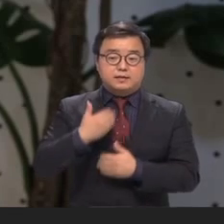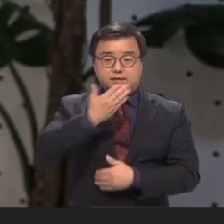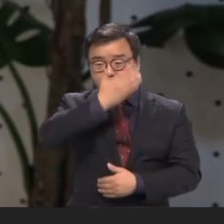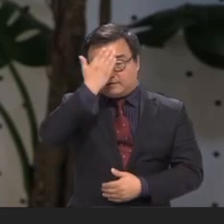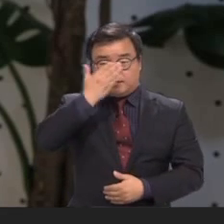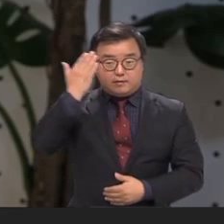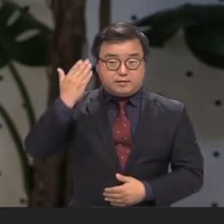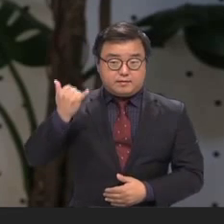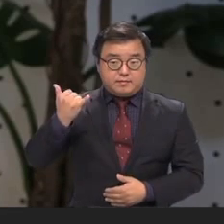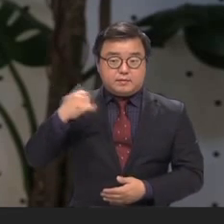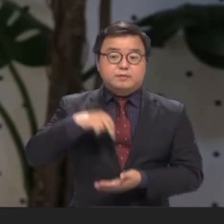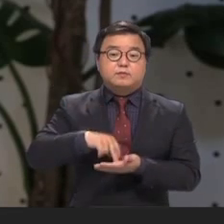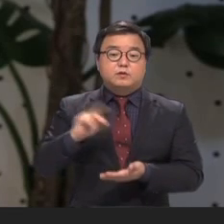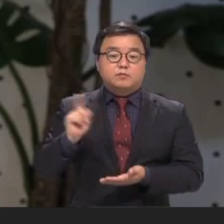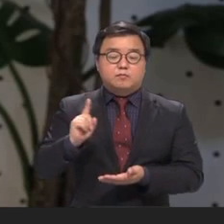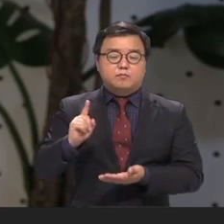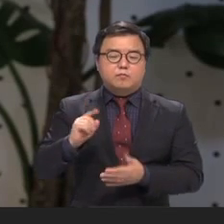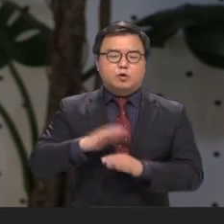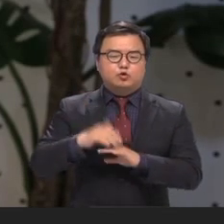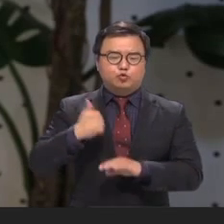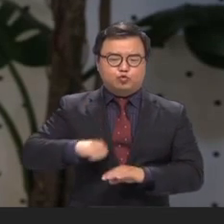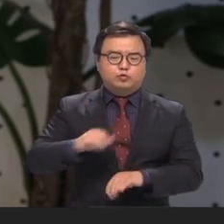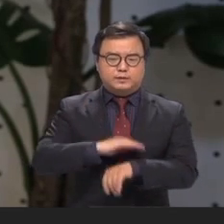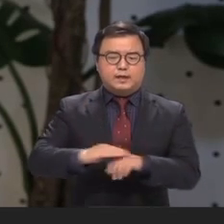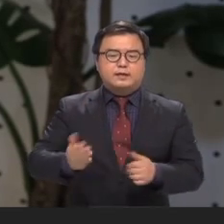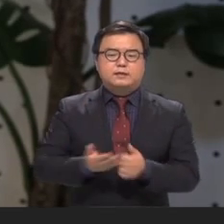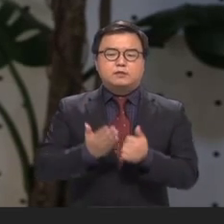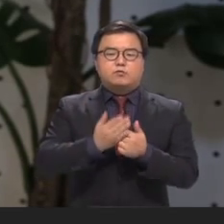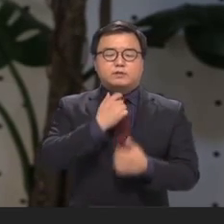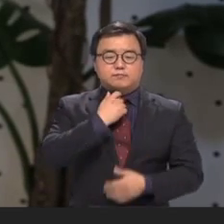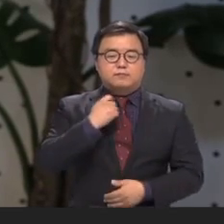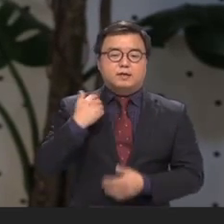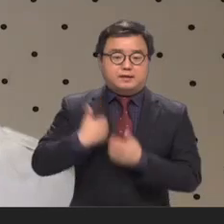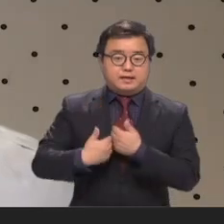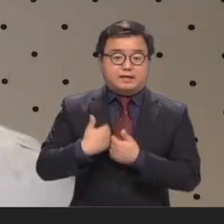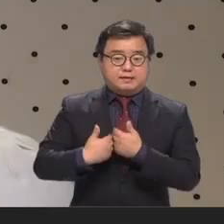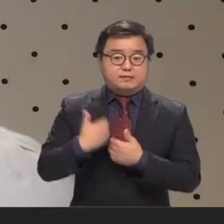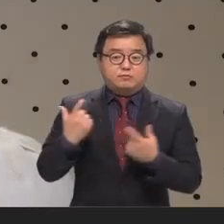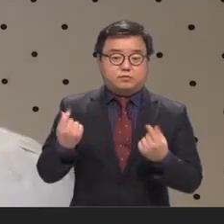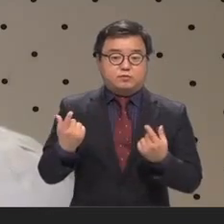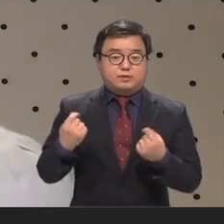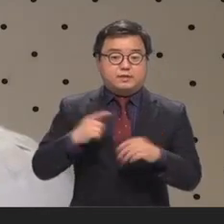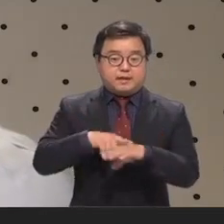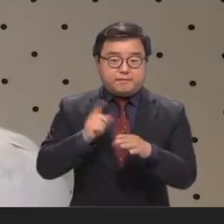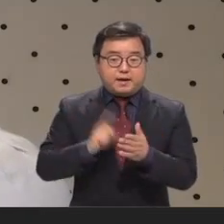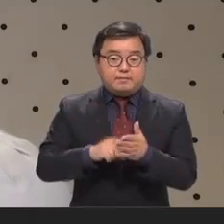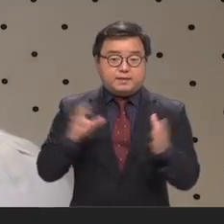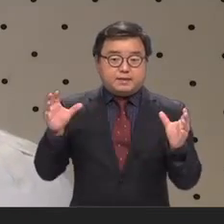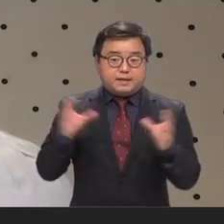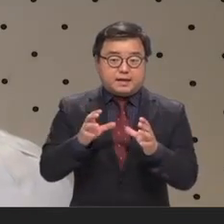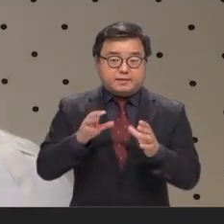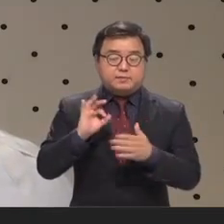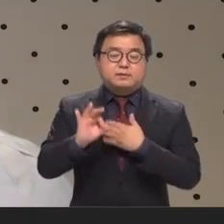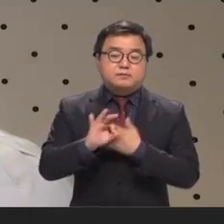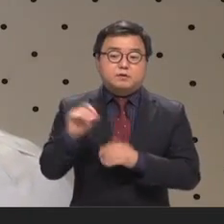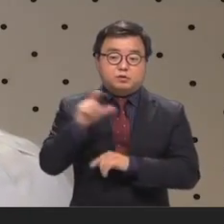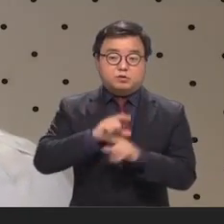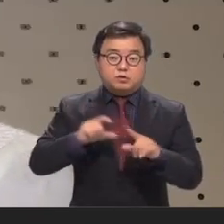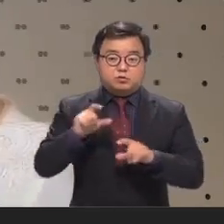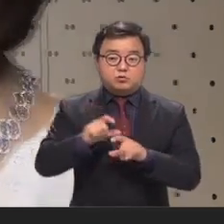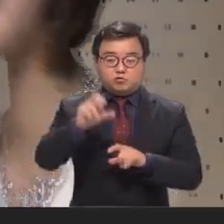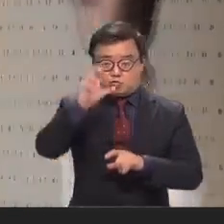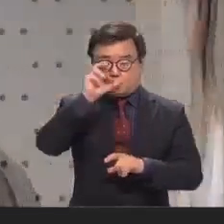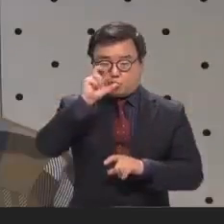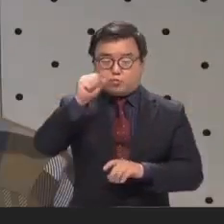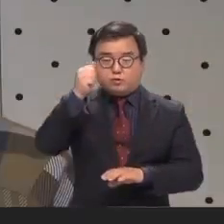입장에서도 손주 잘 키우겠다는 그런 문제 때문에 갈등이 일어나는 거잖아요. 그 마음만 합치면은 오히려 시너지 효과를 낼 수가